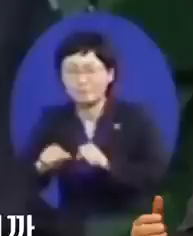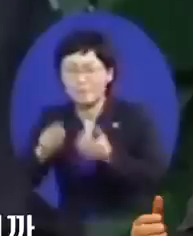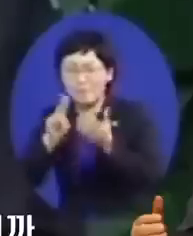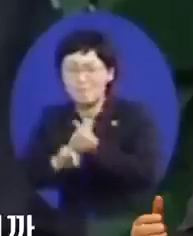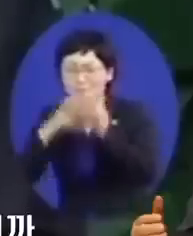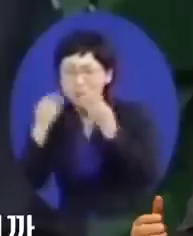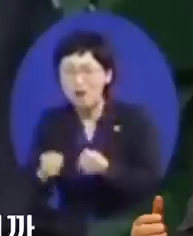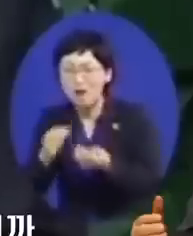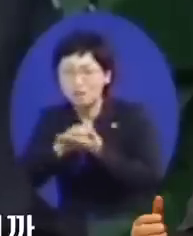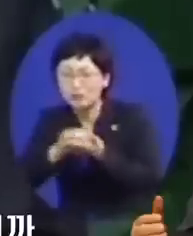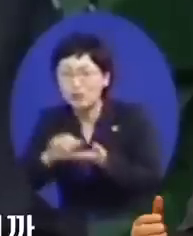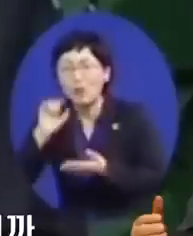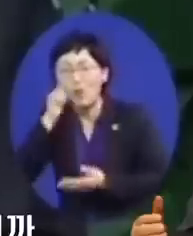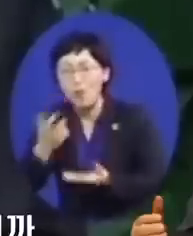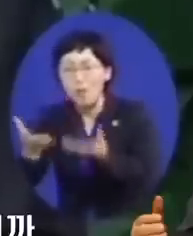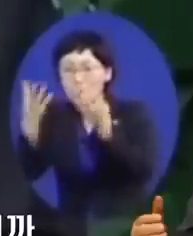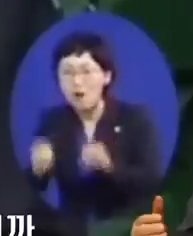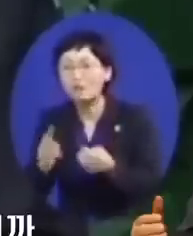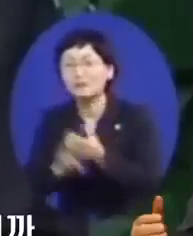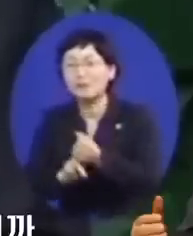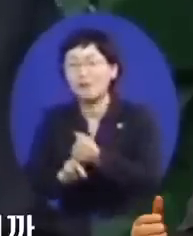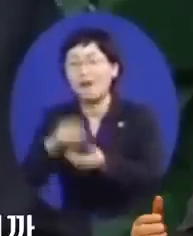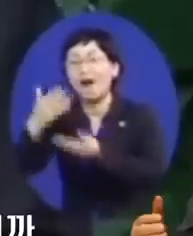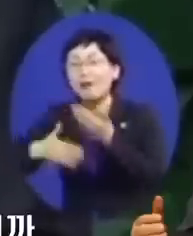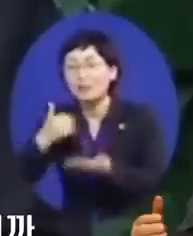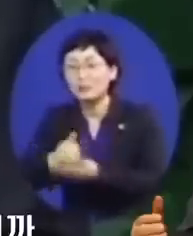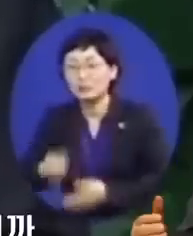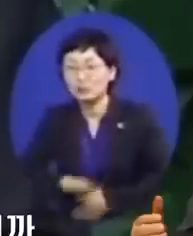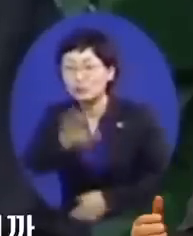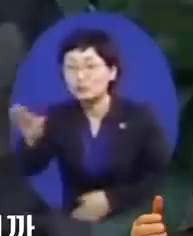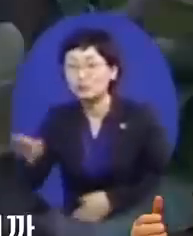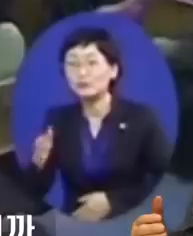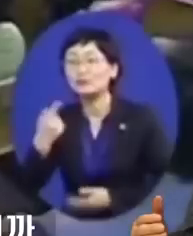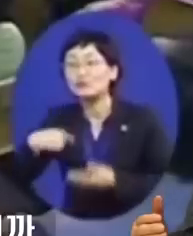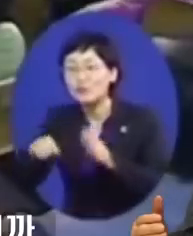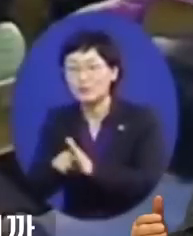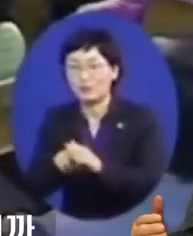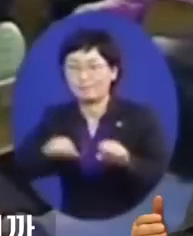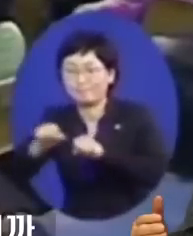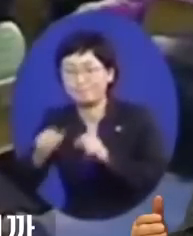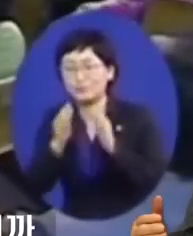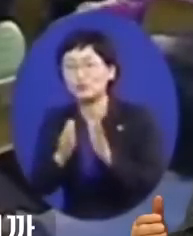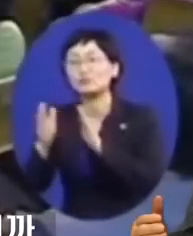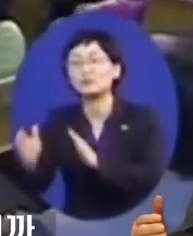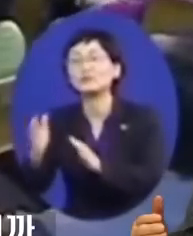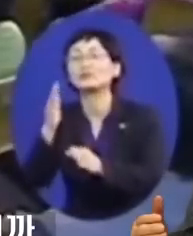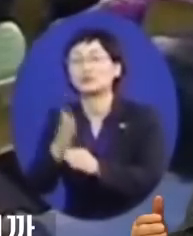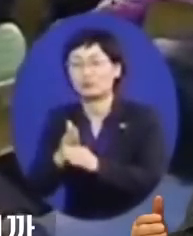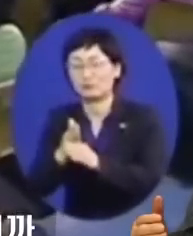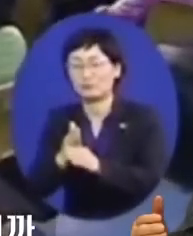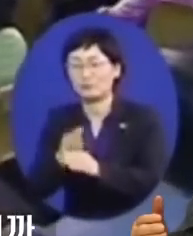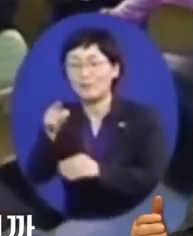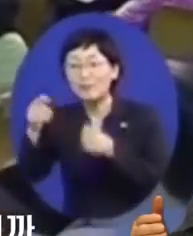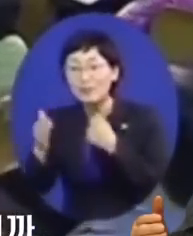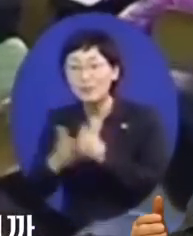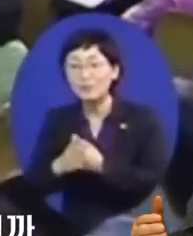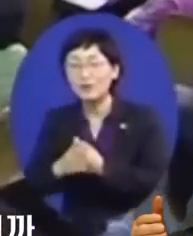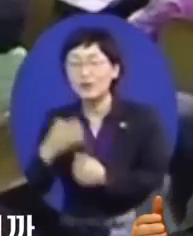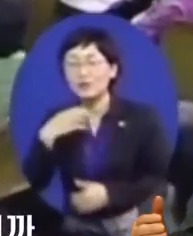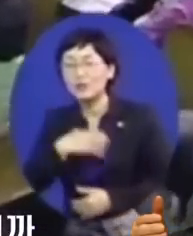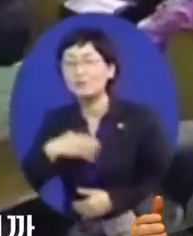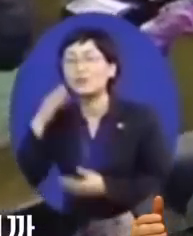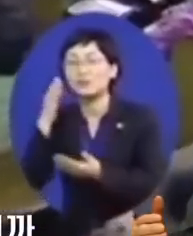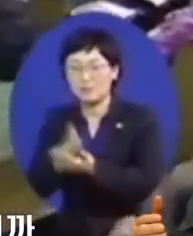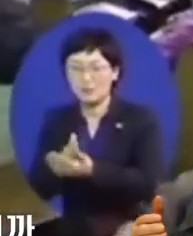없다. 그 수많은 기적을 하나님은 우리를 위해서 행하려고 준비하고 계시다는 것입니다. 그러므로 염려하지 말아야